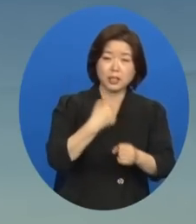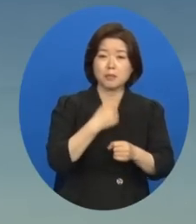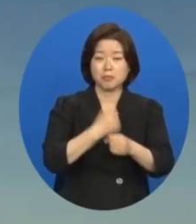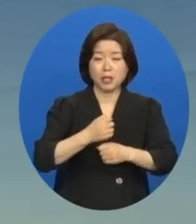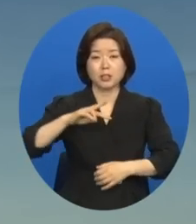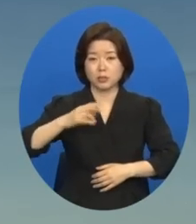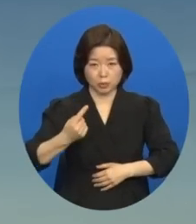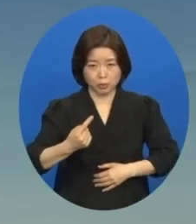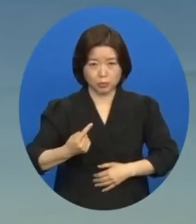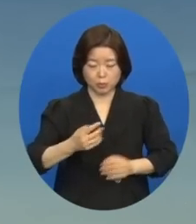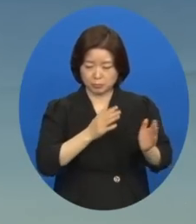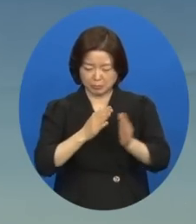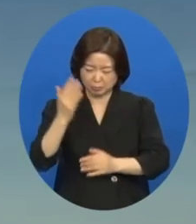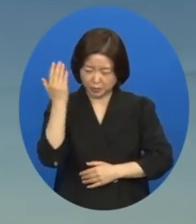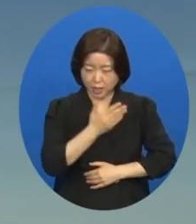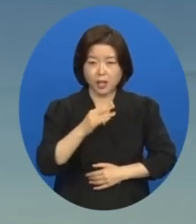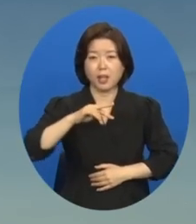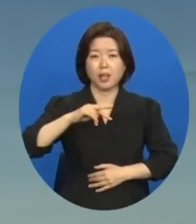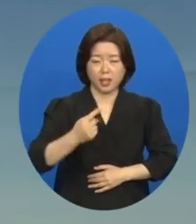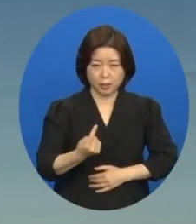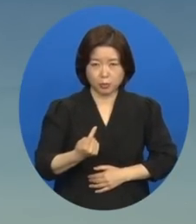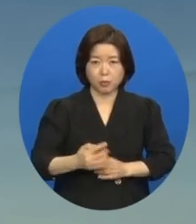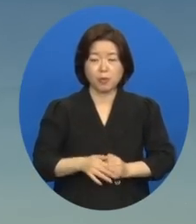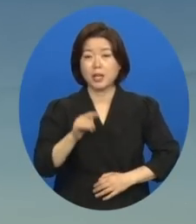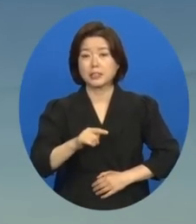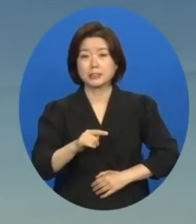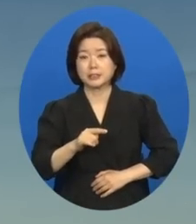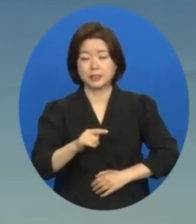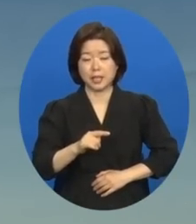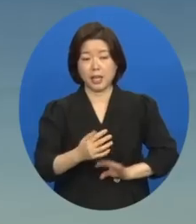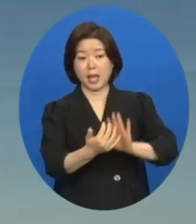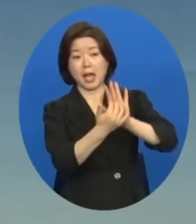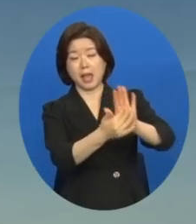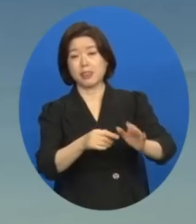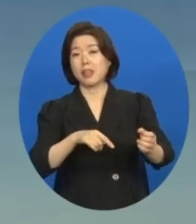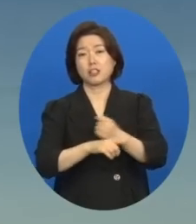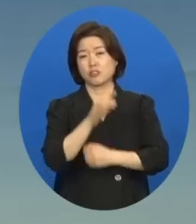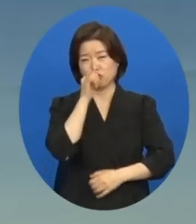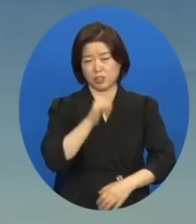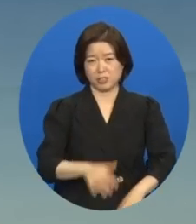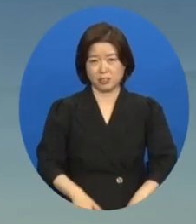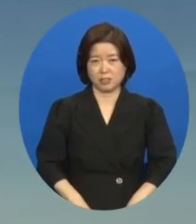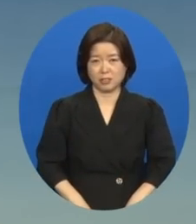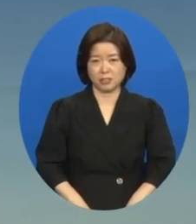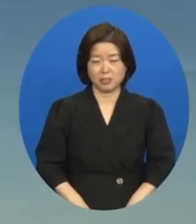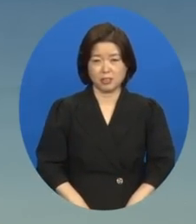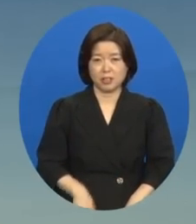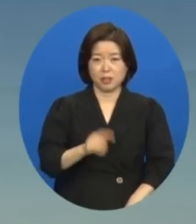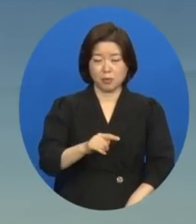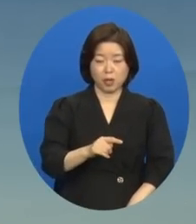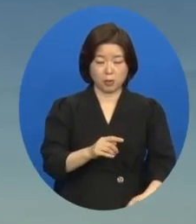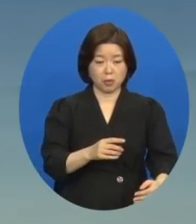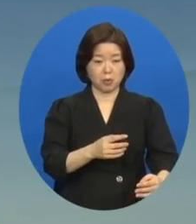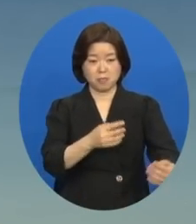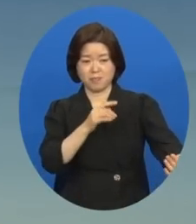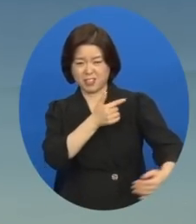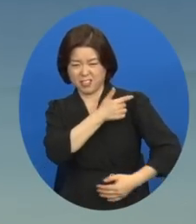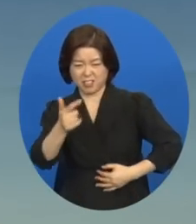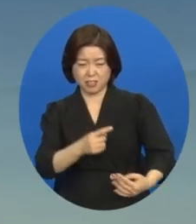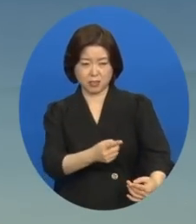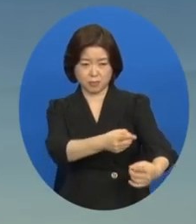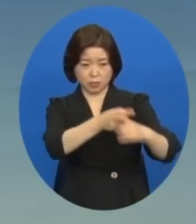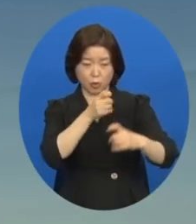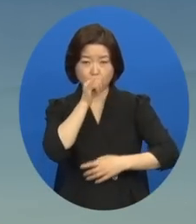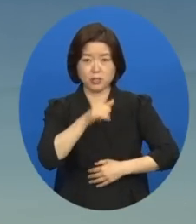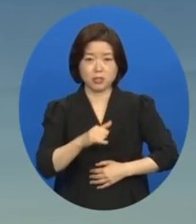마음을 깨끗하게 정리해도요, 그렇게 되지 않은 이유가 있는데 우리에게는 대적이 있기 때문에 그렇습니다.